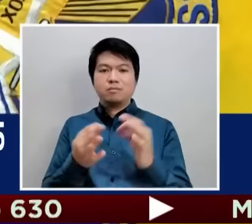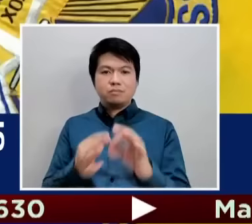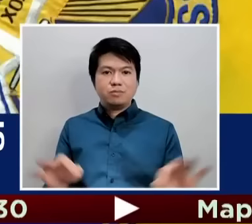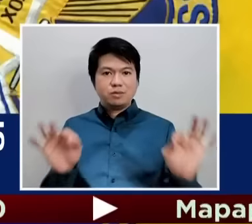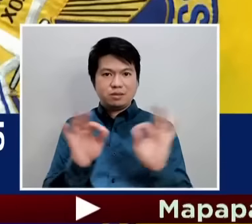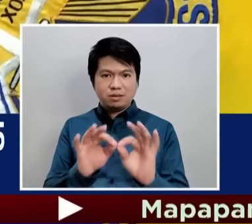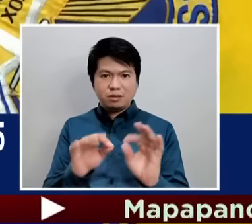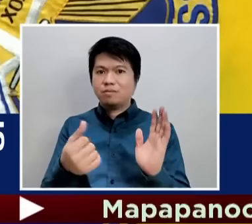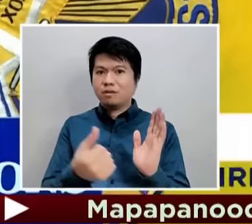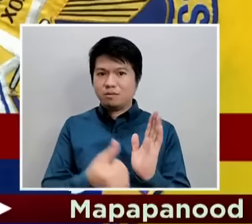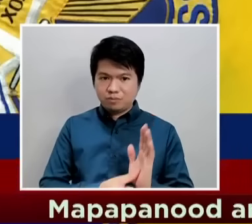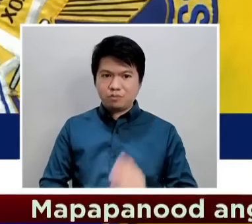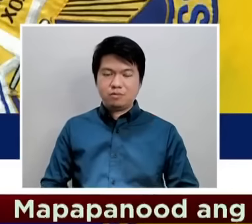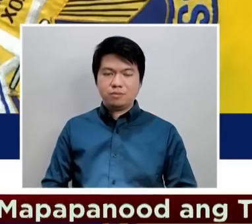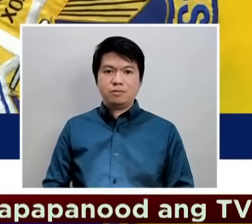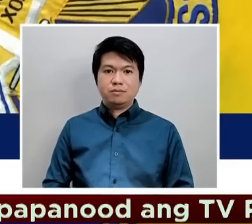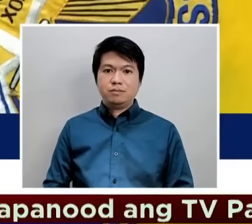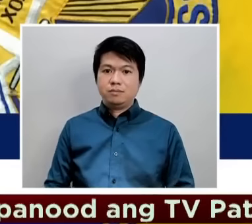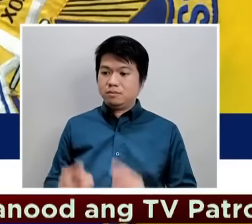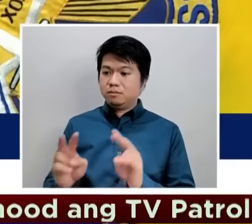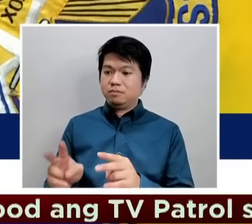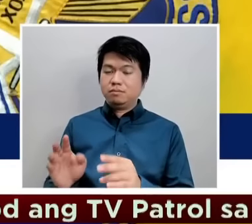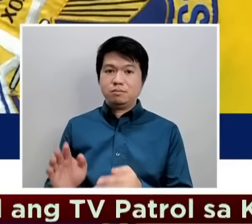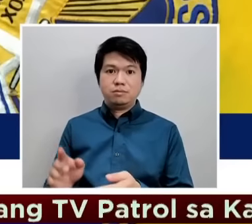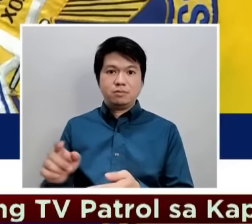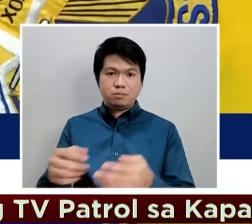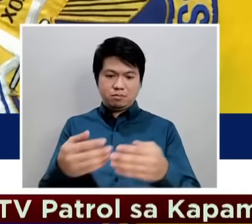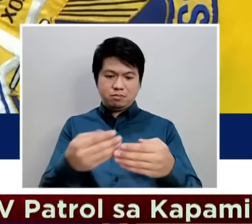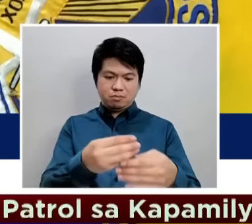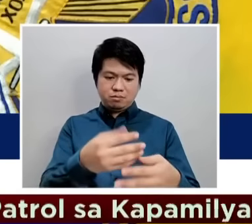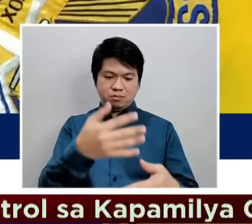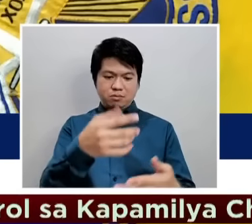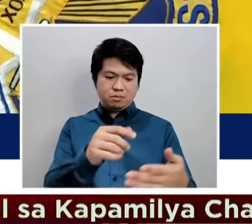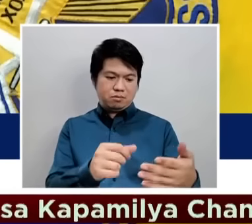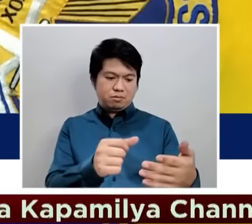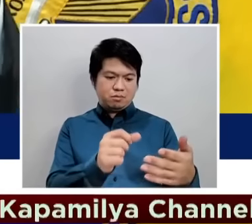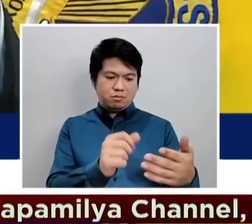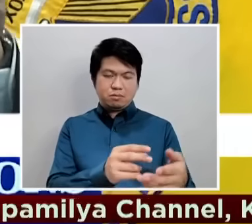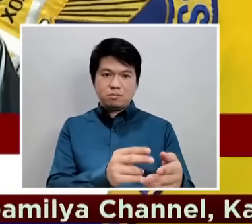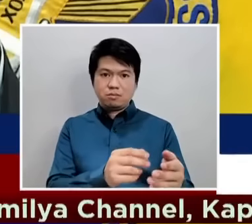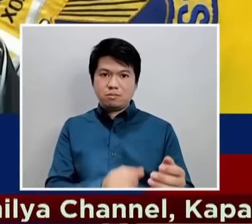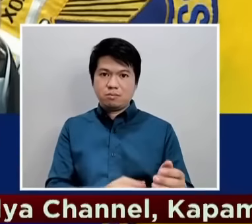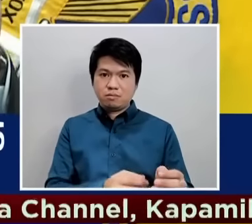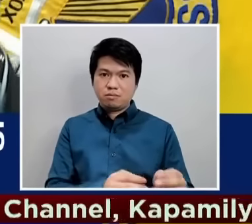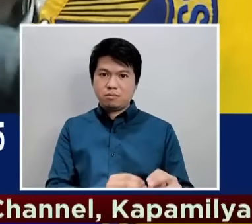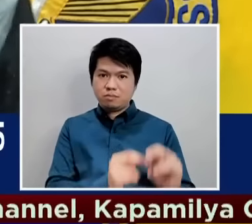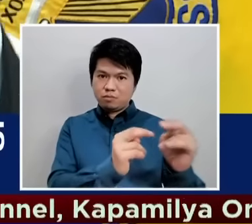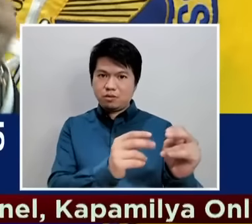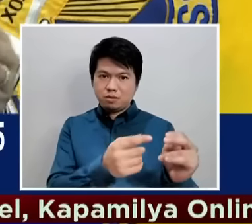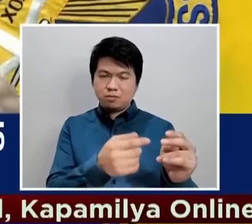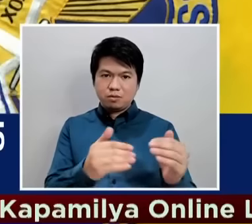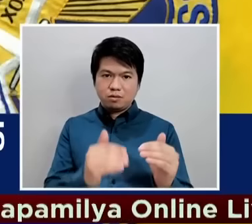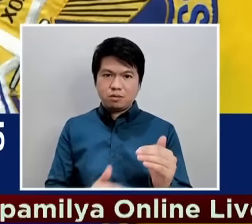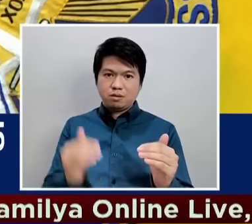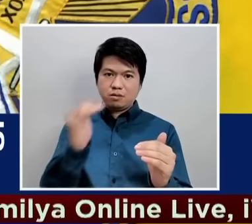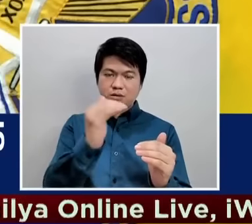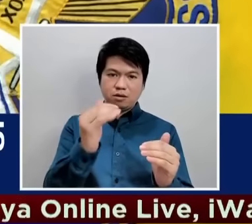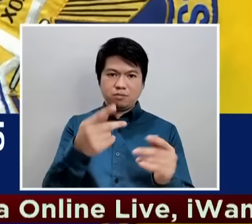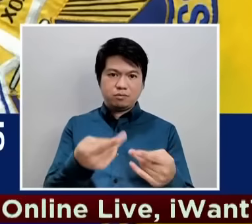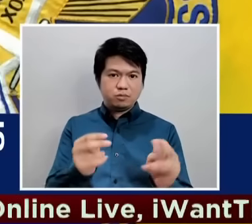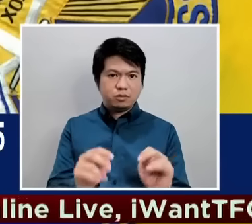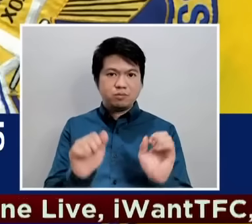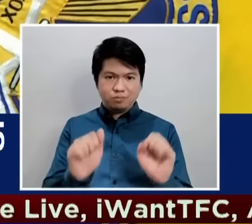nila, yung kanilang ihahalal pang presidente pala o yung kanilang ihahalal ay medyo pwede mas mataas na posisyon o pwede nilang mahalal na